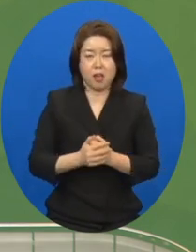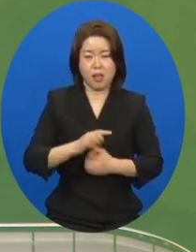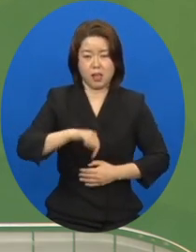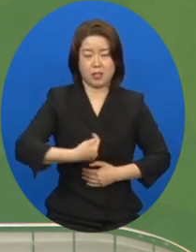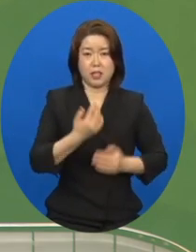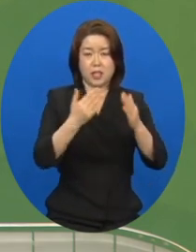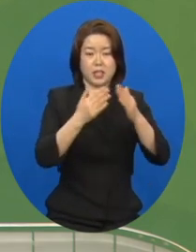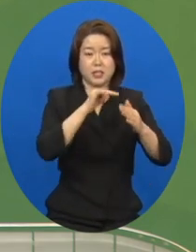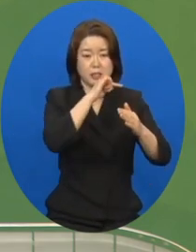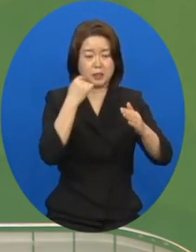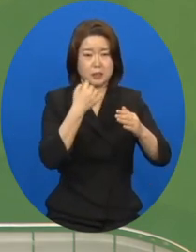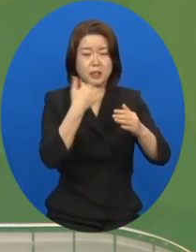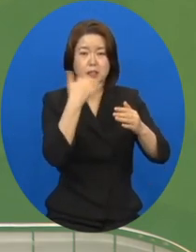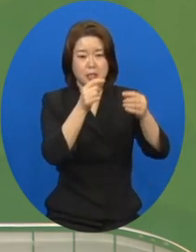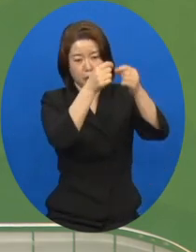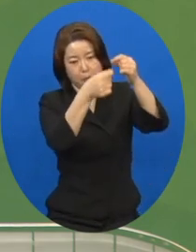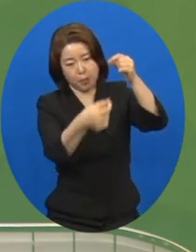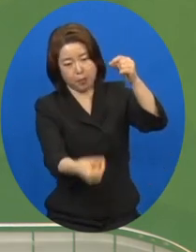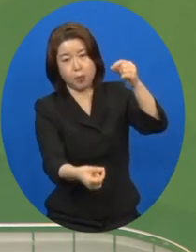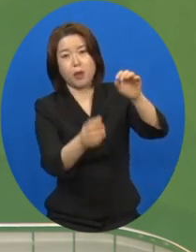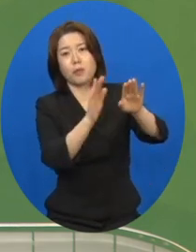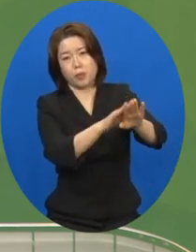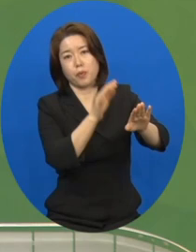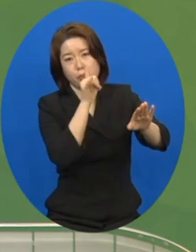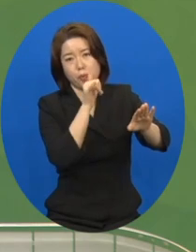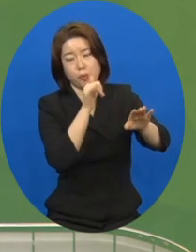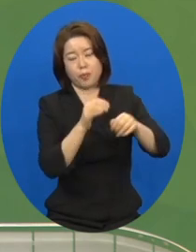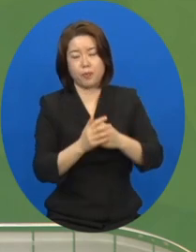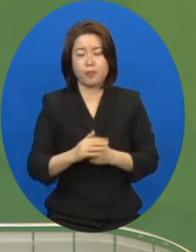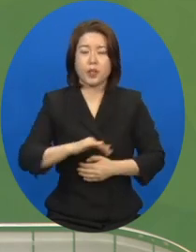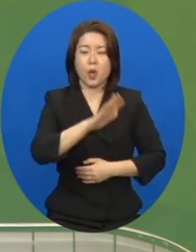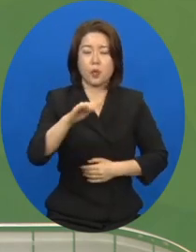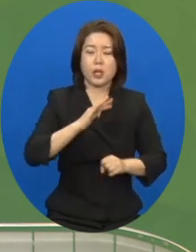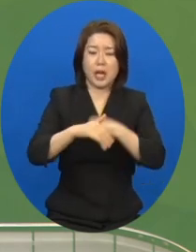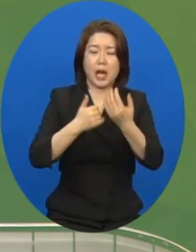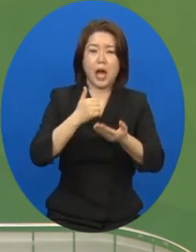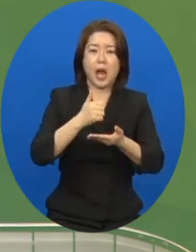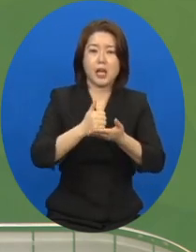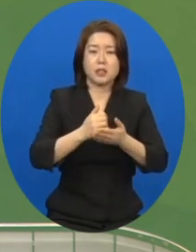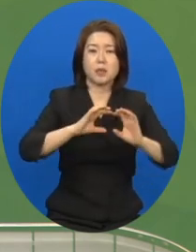창문에 홍색 줄을 메었어요. 우리는 하나님의 백성이다.